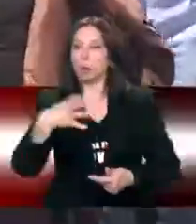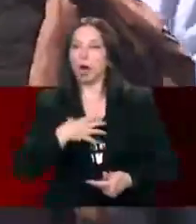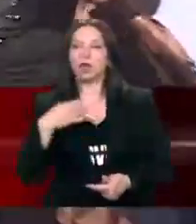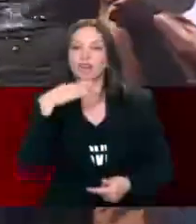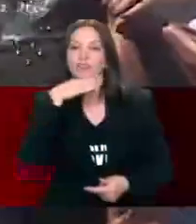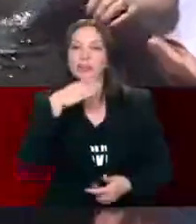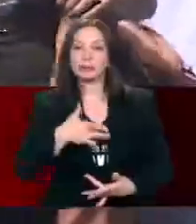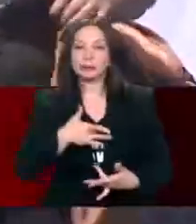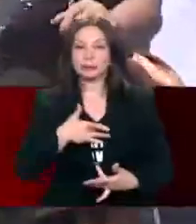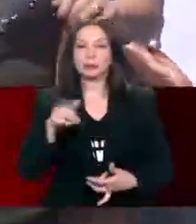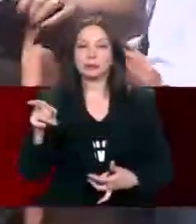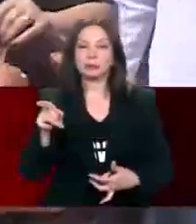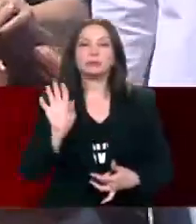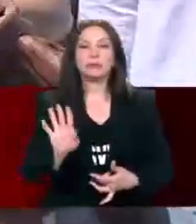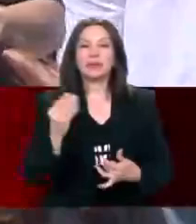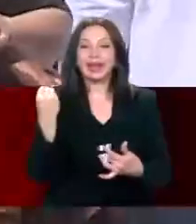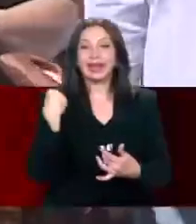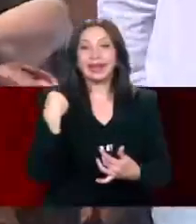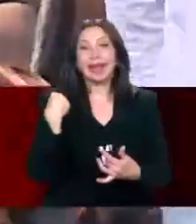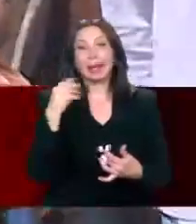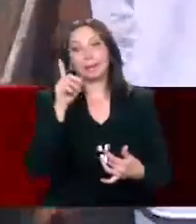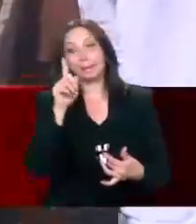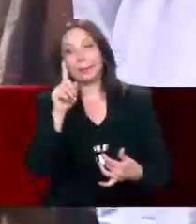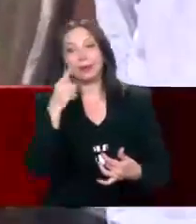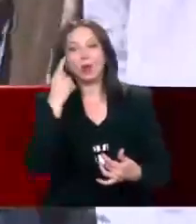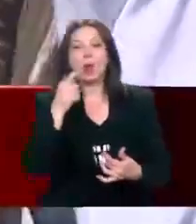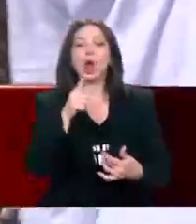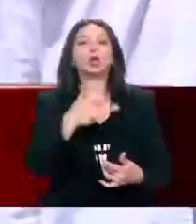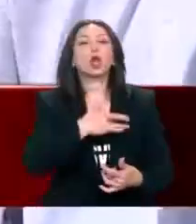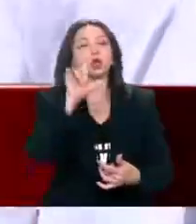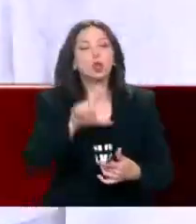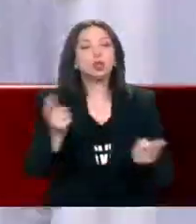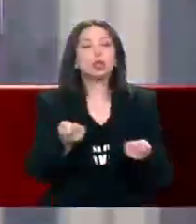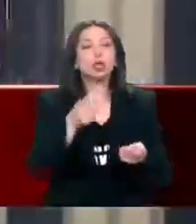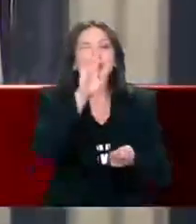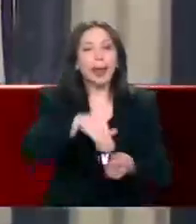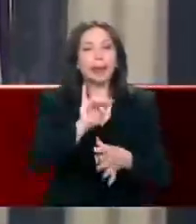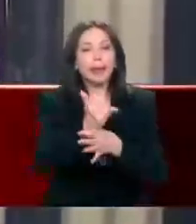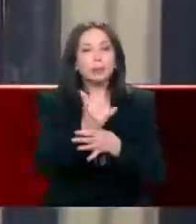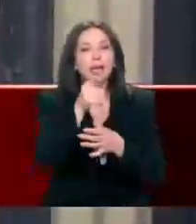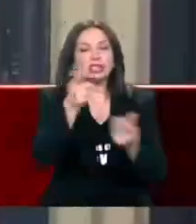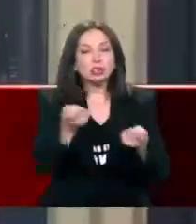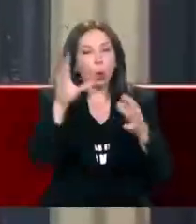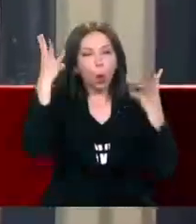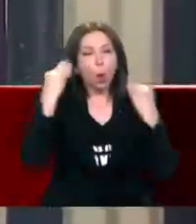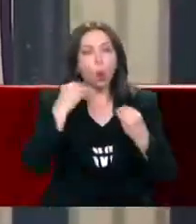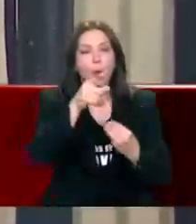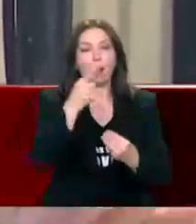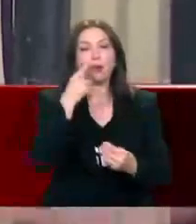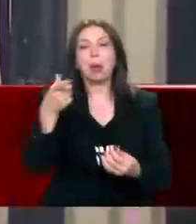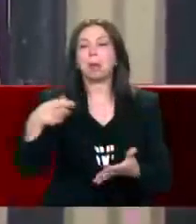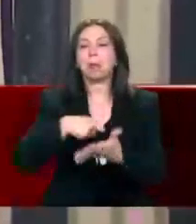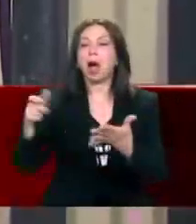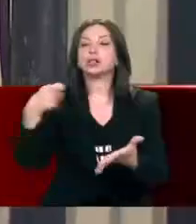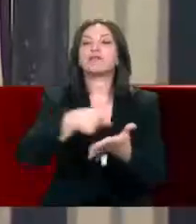İşte bunun için de iş hayatında yeni bir tanım ürettiler. Adını da gönüllü çalışan koydular. Emeğini tamamen yok ediyorsunuz insanlara. Zaten